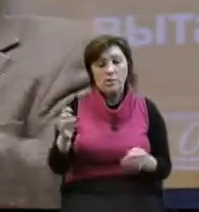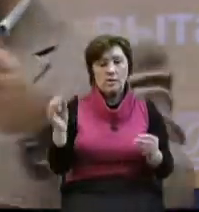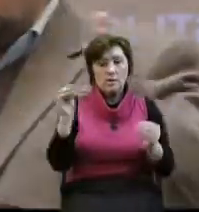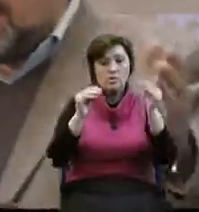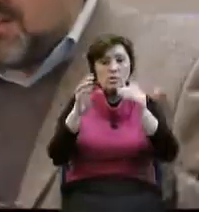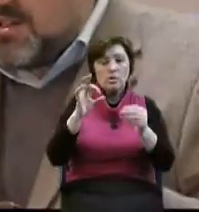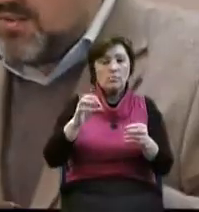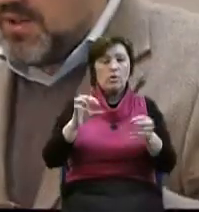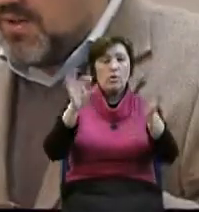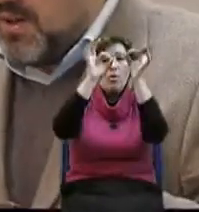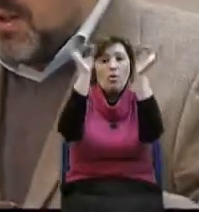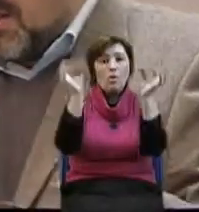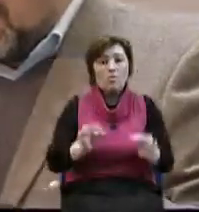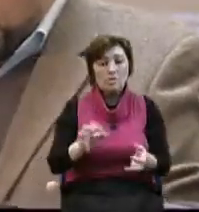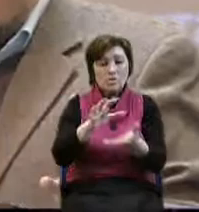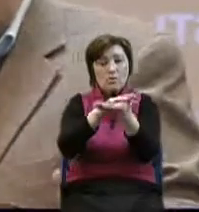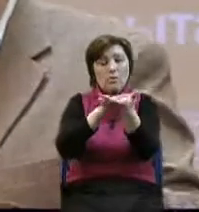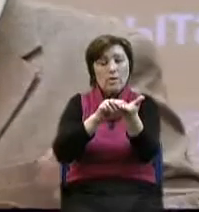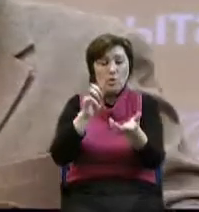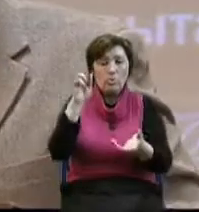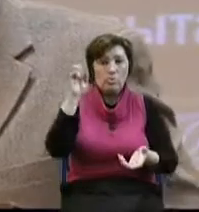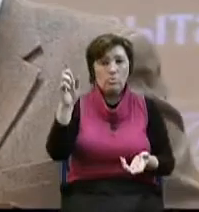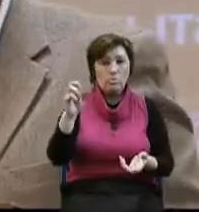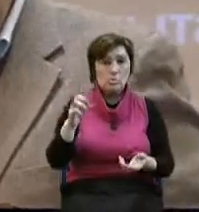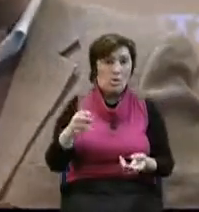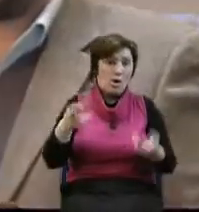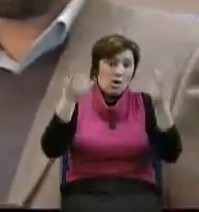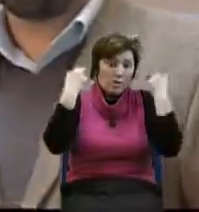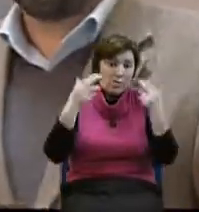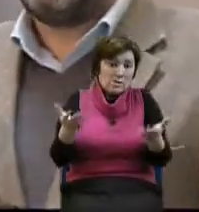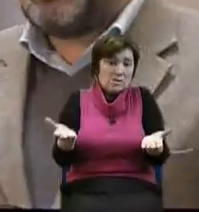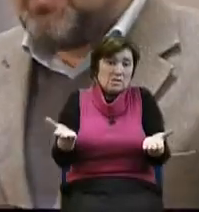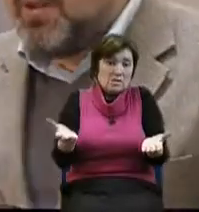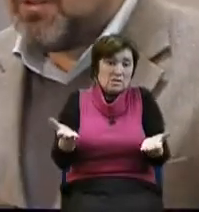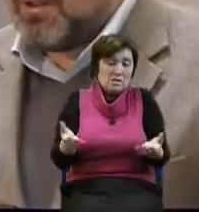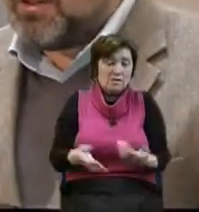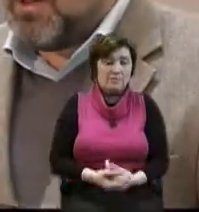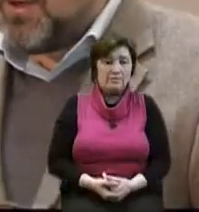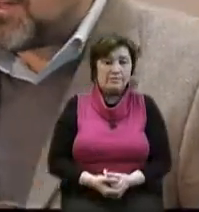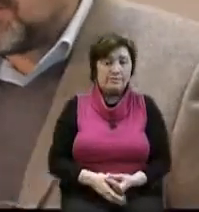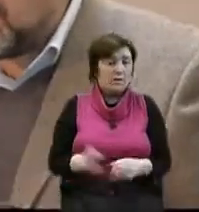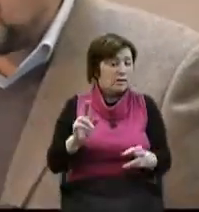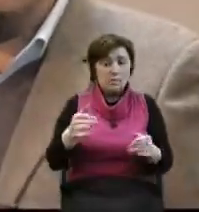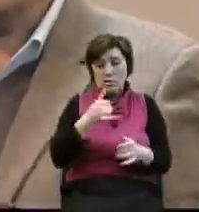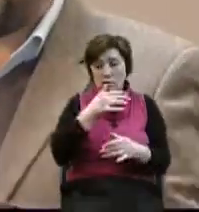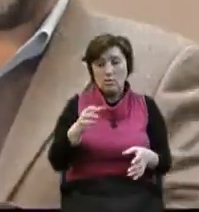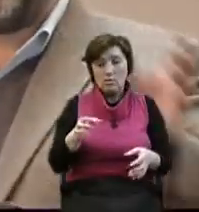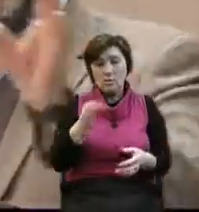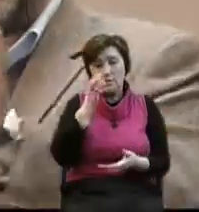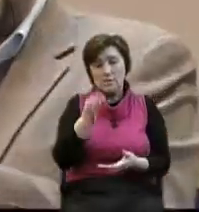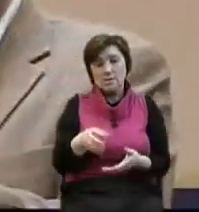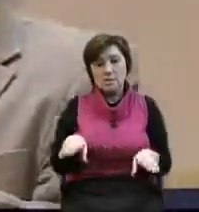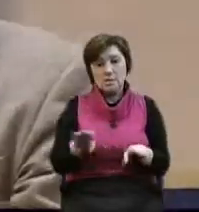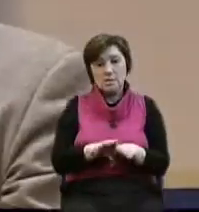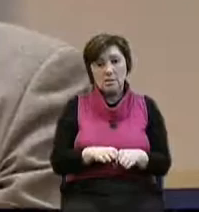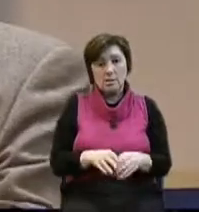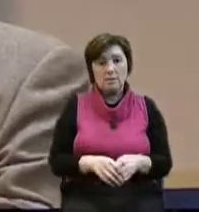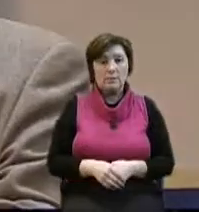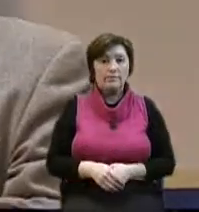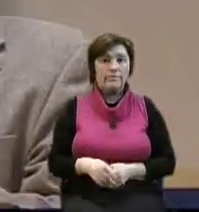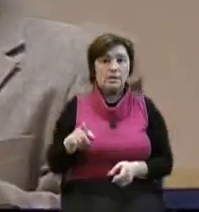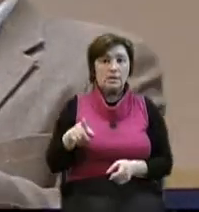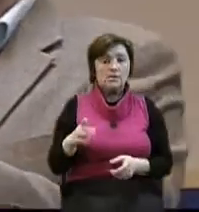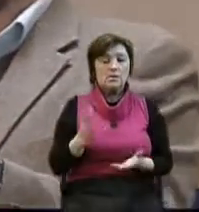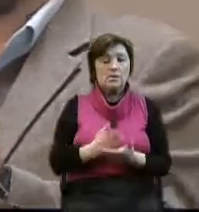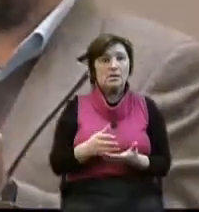И поэтому, естественно, никто не мог сказать это, но, по всей видимости, опять же, вот здесь есть определенная тайна. И